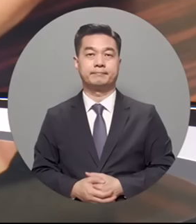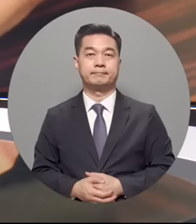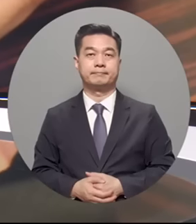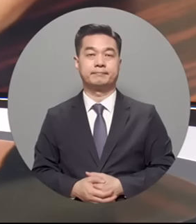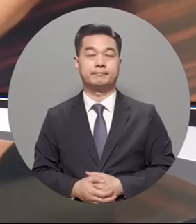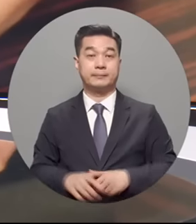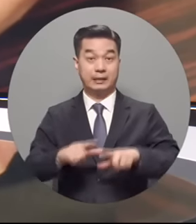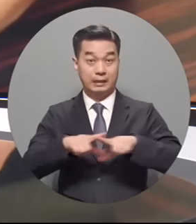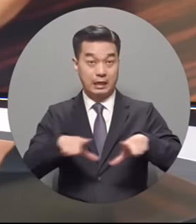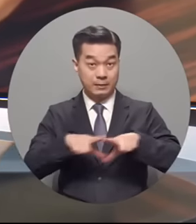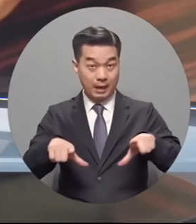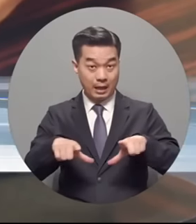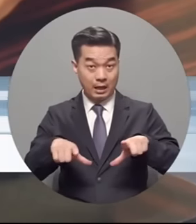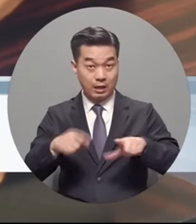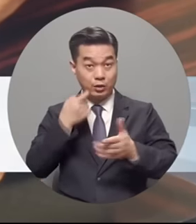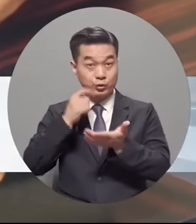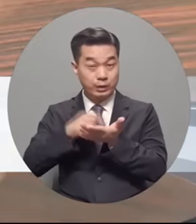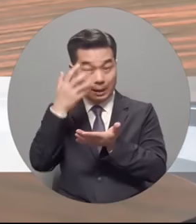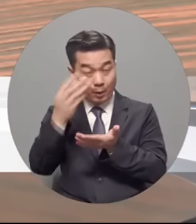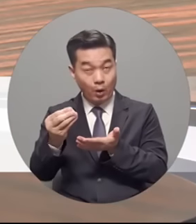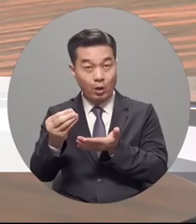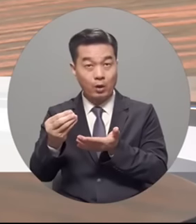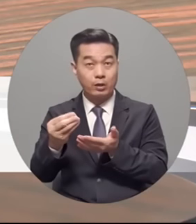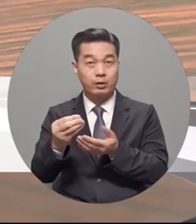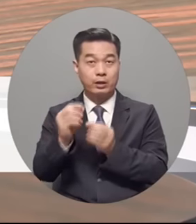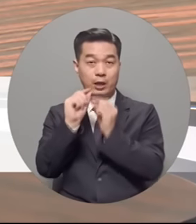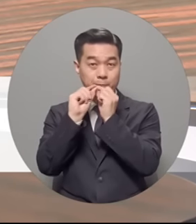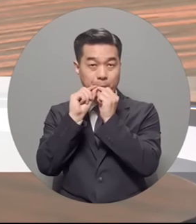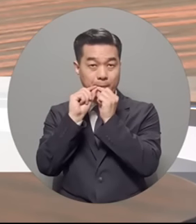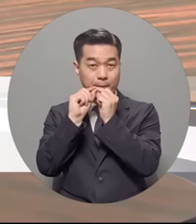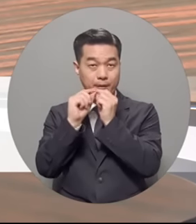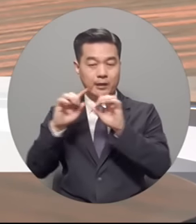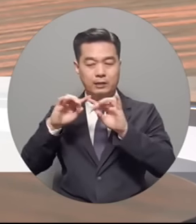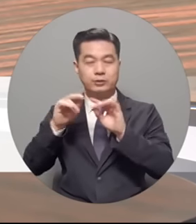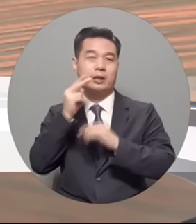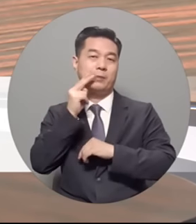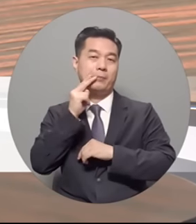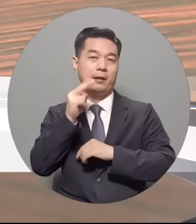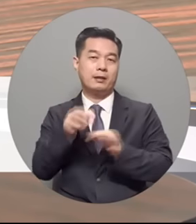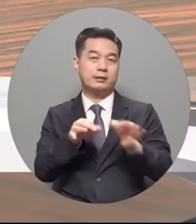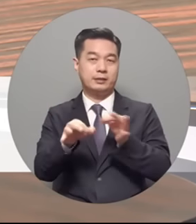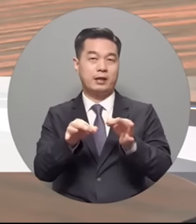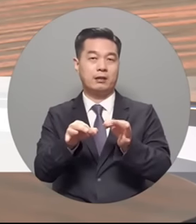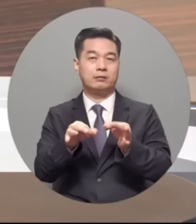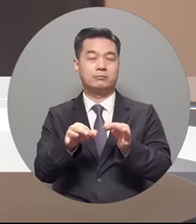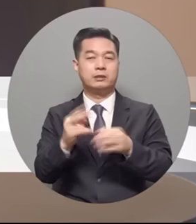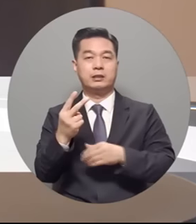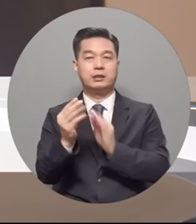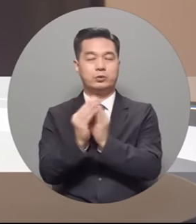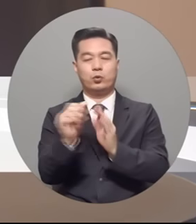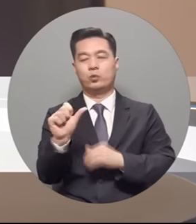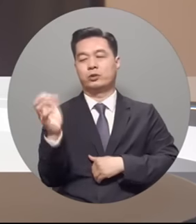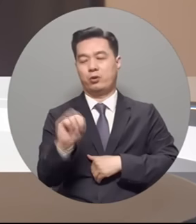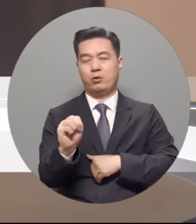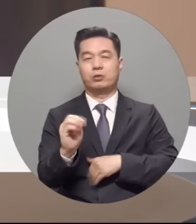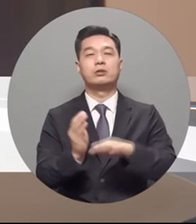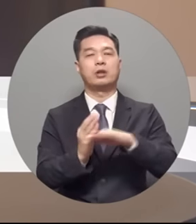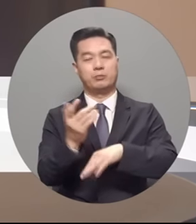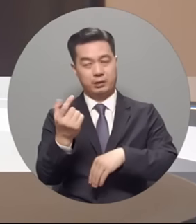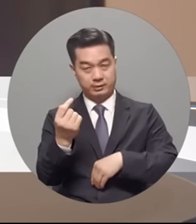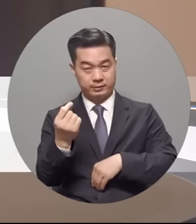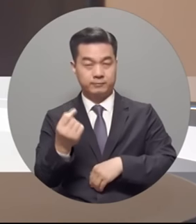시중에서 흔히 볼 수 있는 권련형 전자담배 시장 규모가 내년에 2조 5천억 원에 달할 것으로 전망이 되고